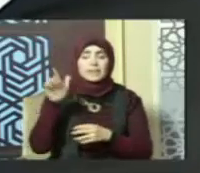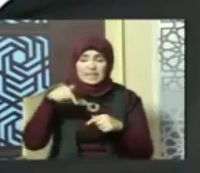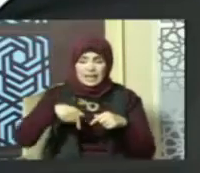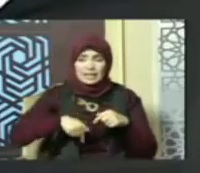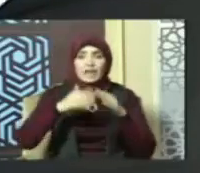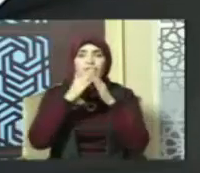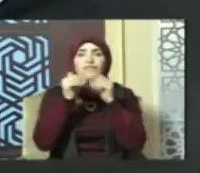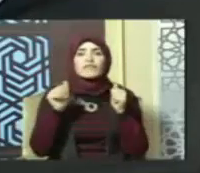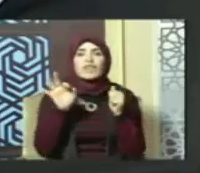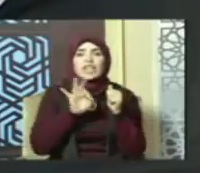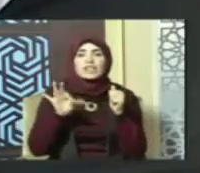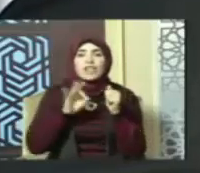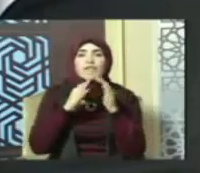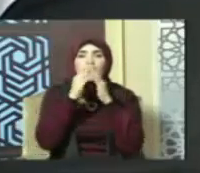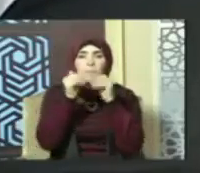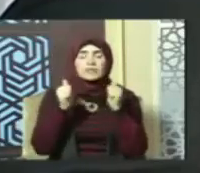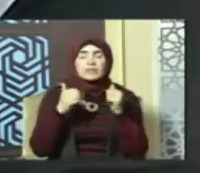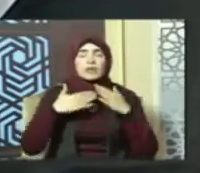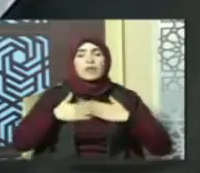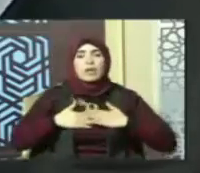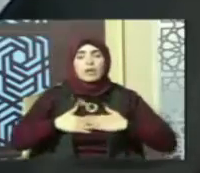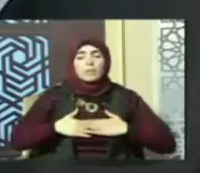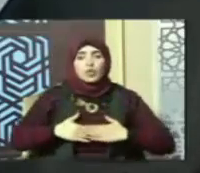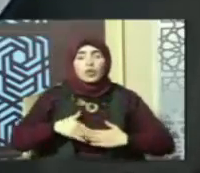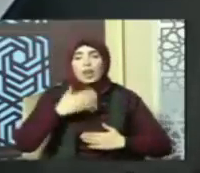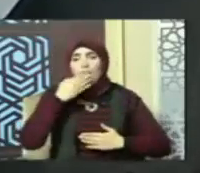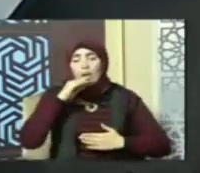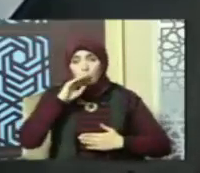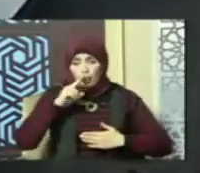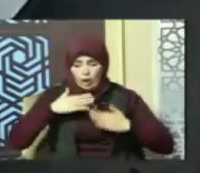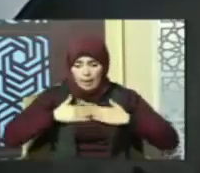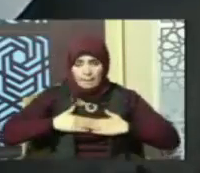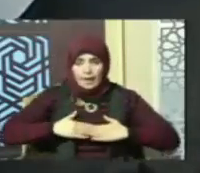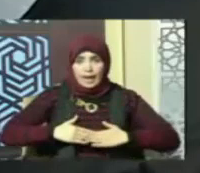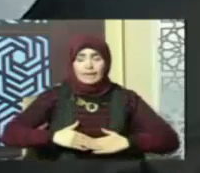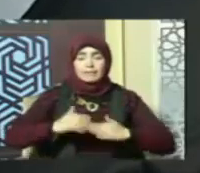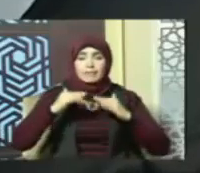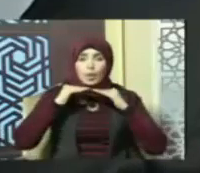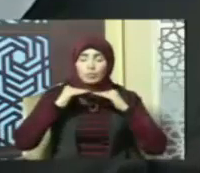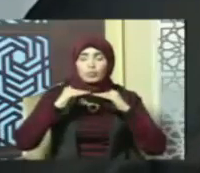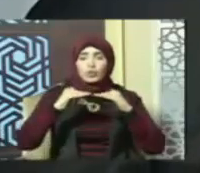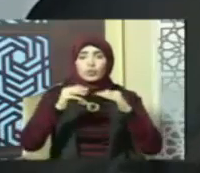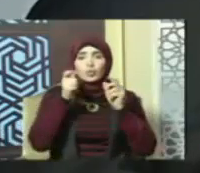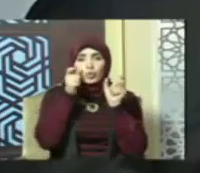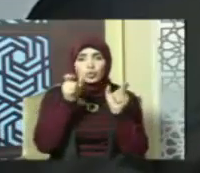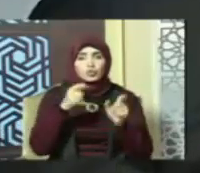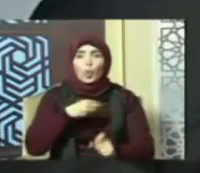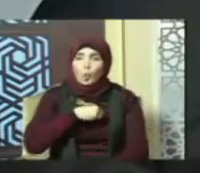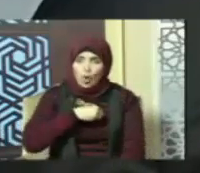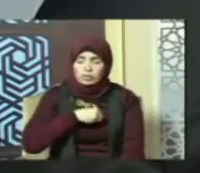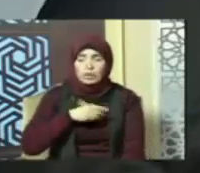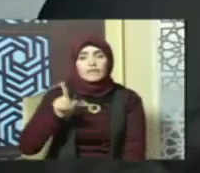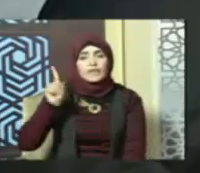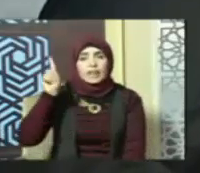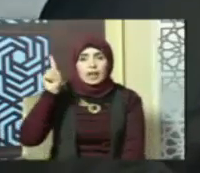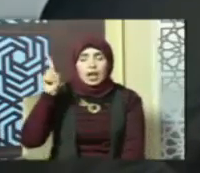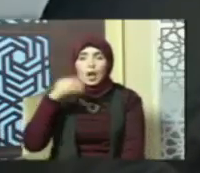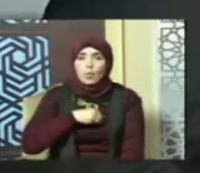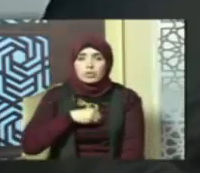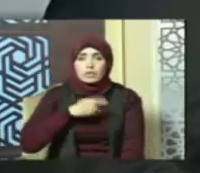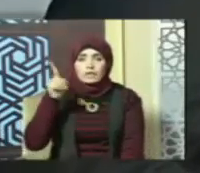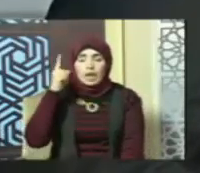في مصر آمنون مطمئنون واثقون في الله،